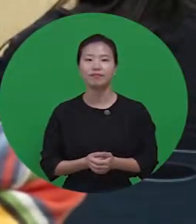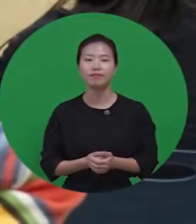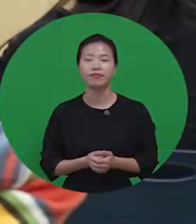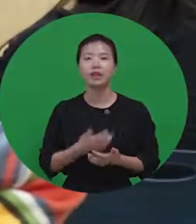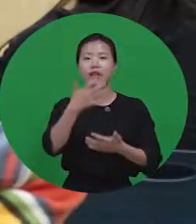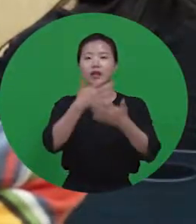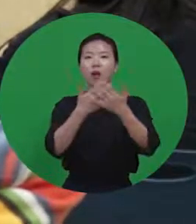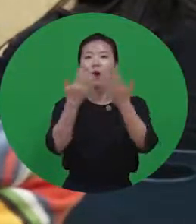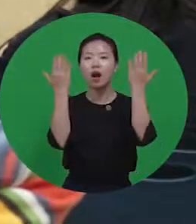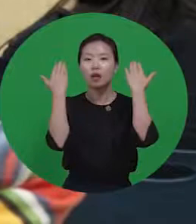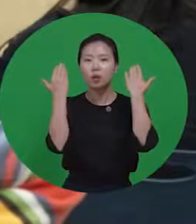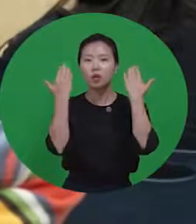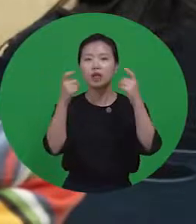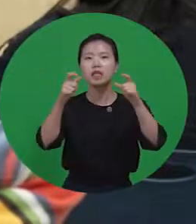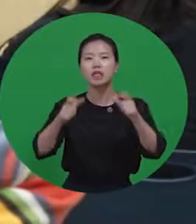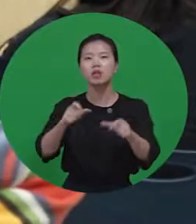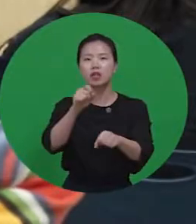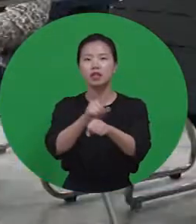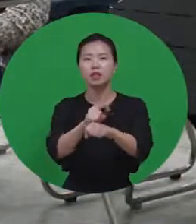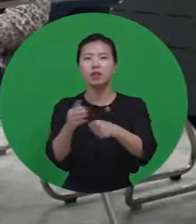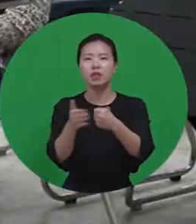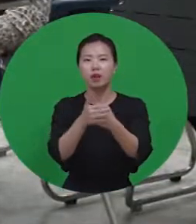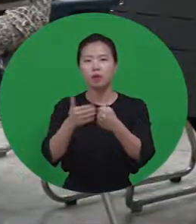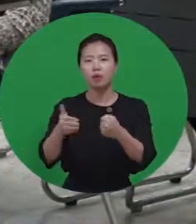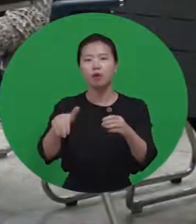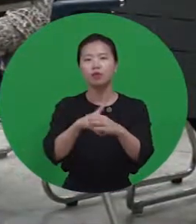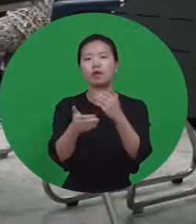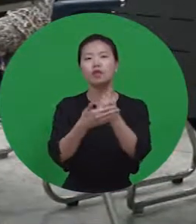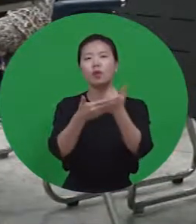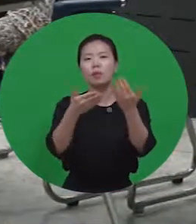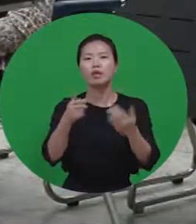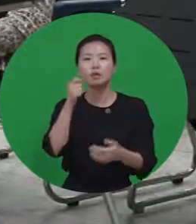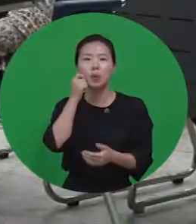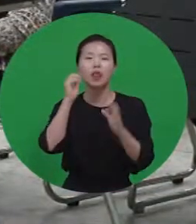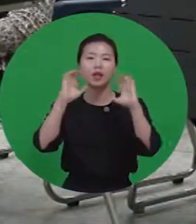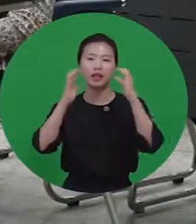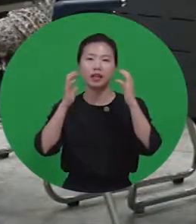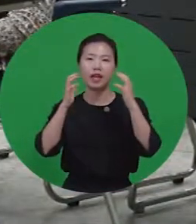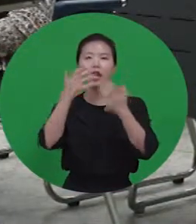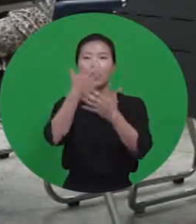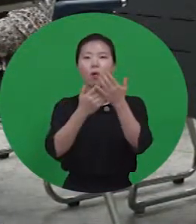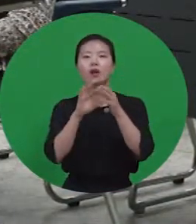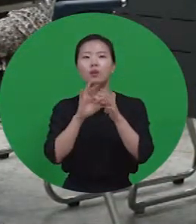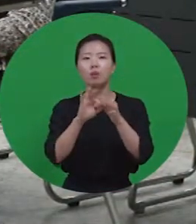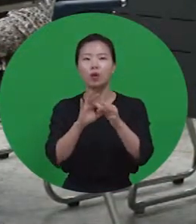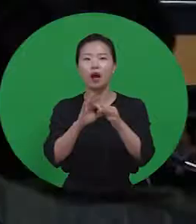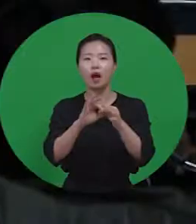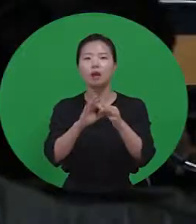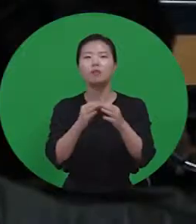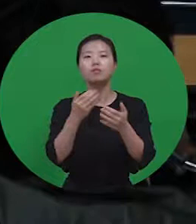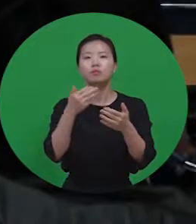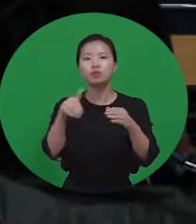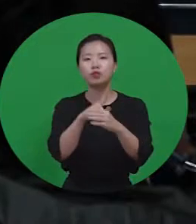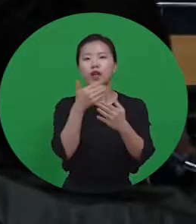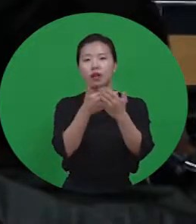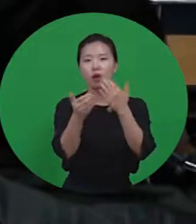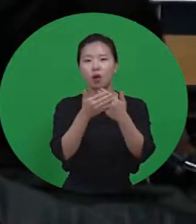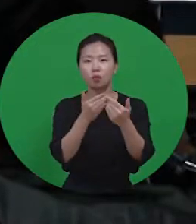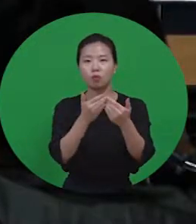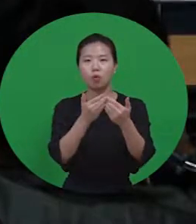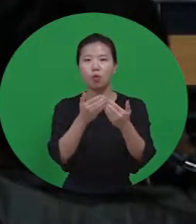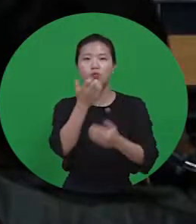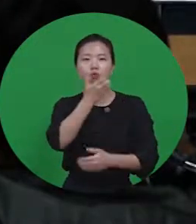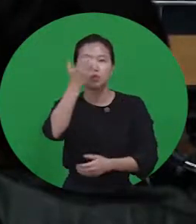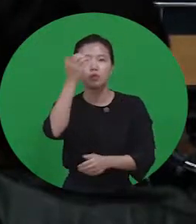영화학교는 지역적 이유로 문화적 혜택을 받지 못한 어린이에게 영화를 통한 문화 경험으로 아이들의 꿈꿀 수